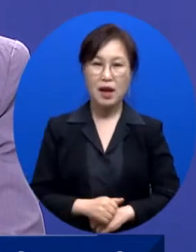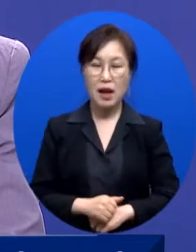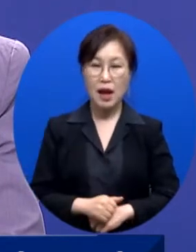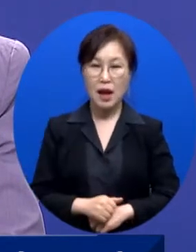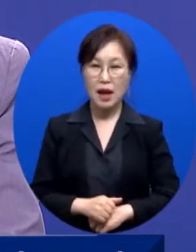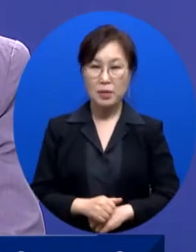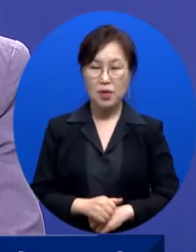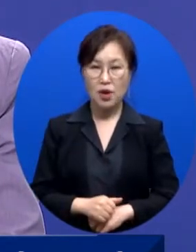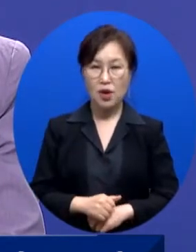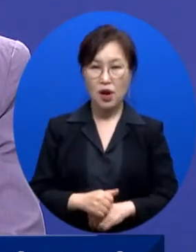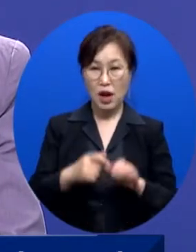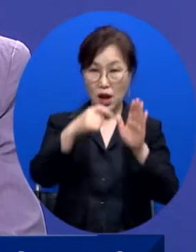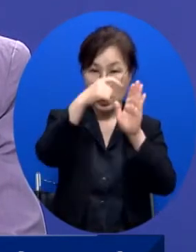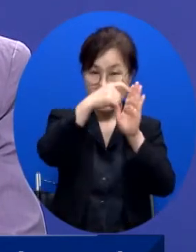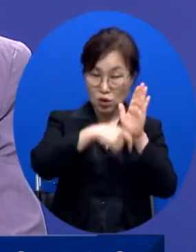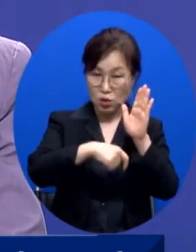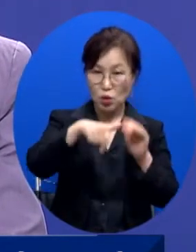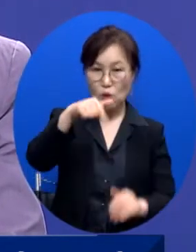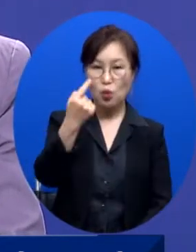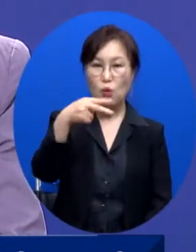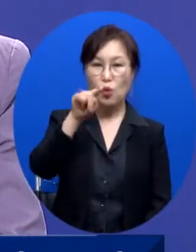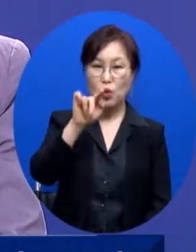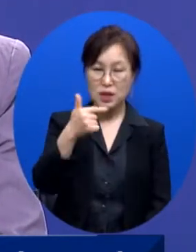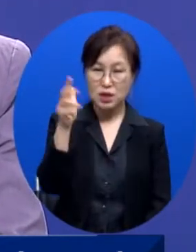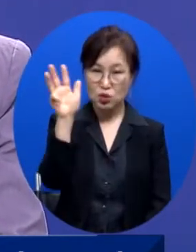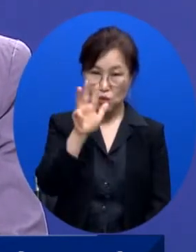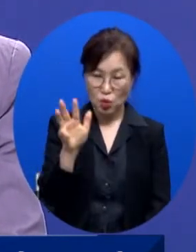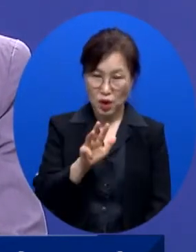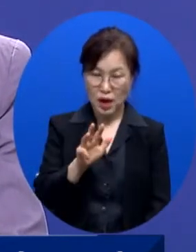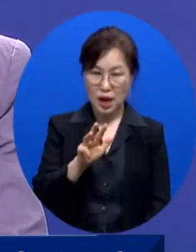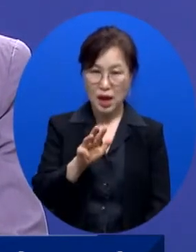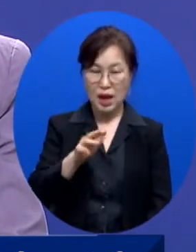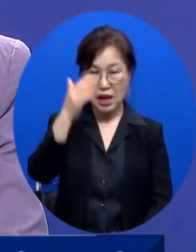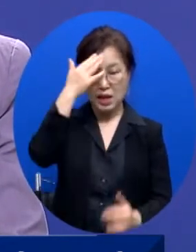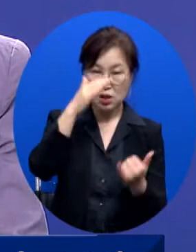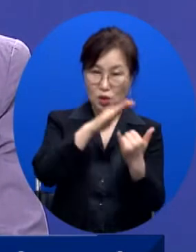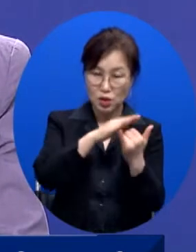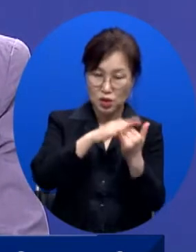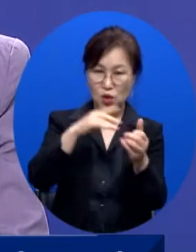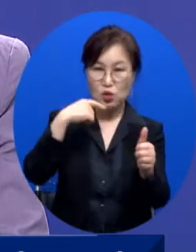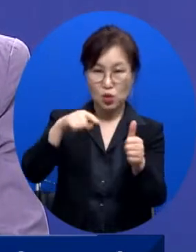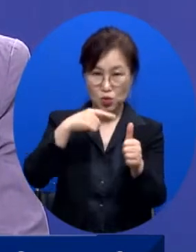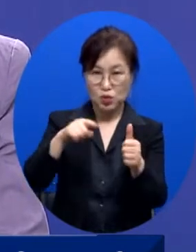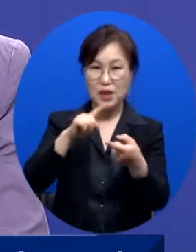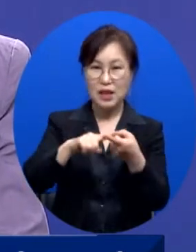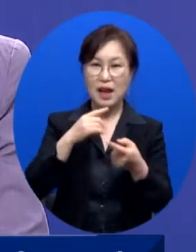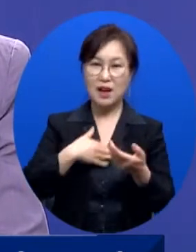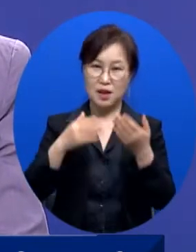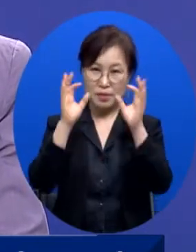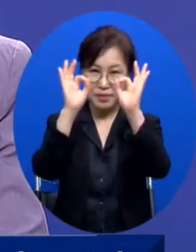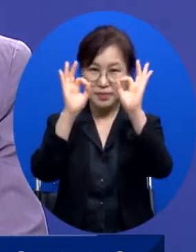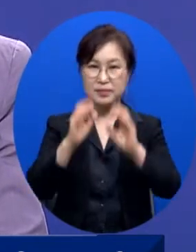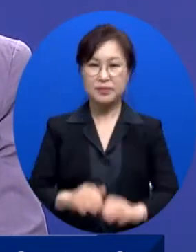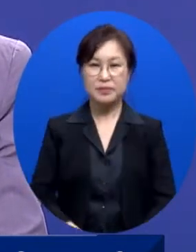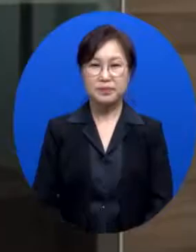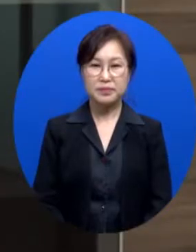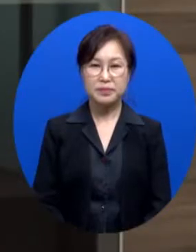준비하는 대한예수교장로회 고신총회의 다음 세대 교육 개발 현장을 찾아가 봤습니다. 이현지 기자입니다.